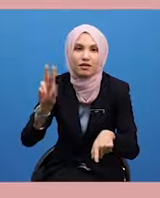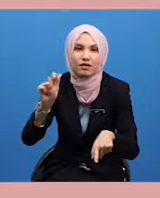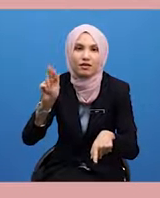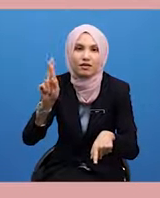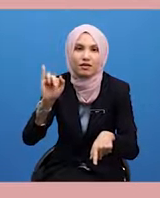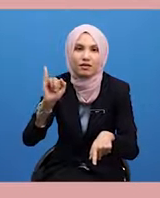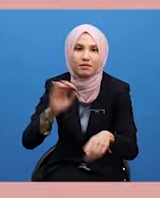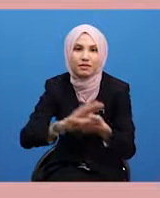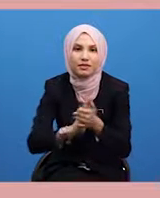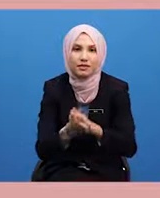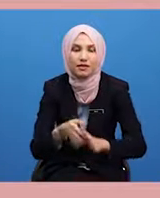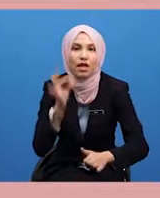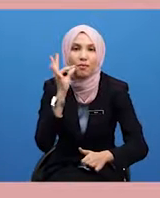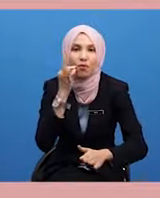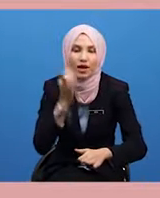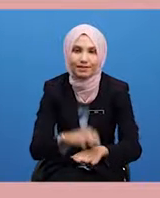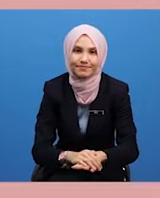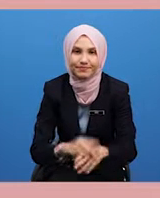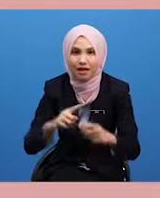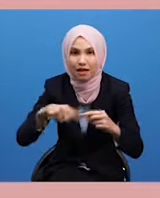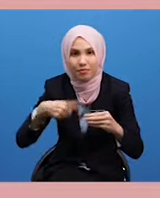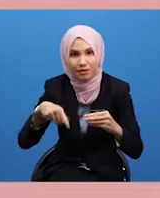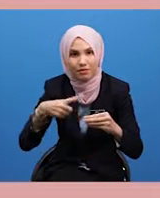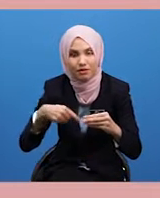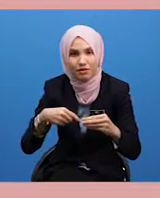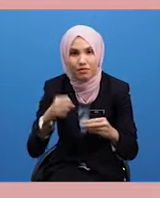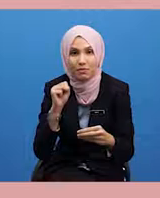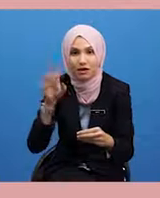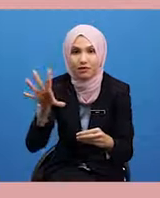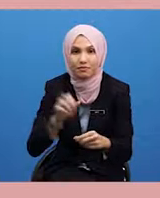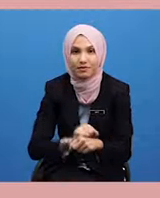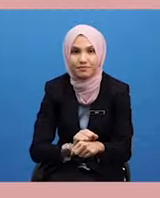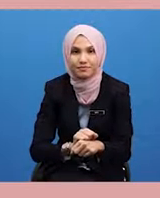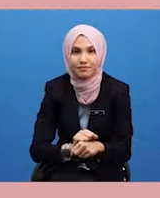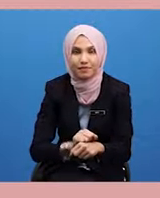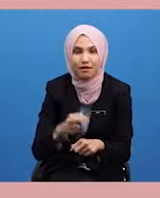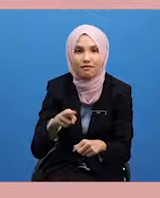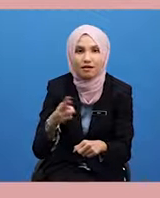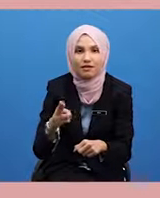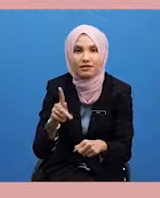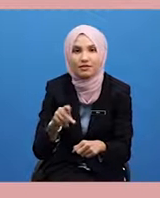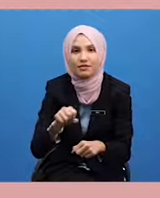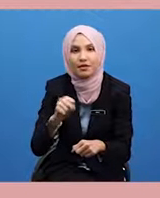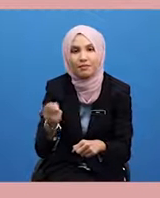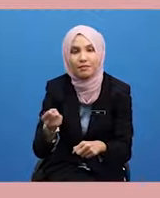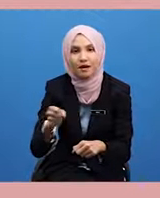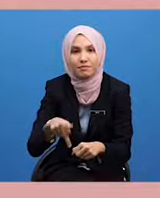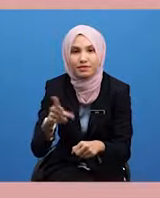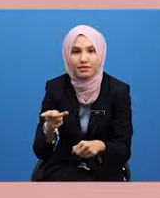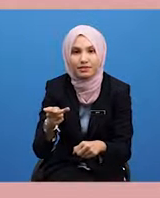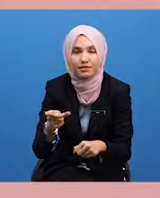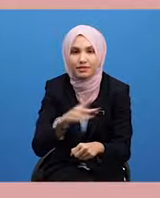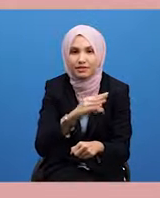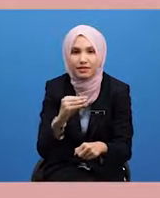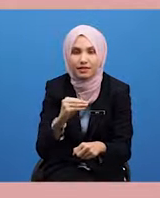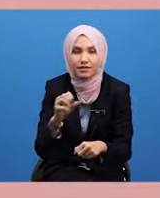menjadi buah. Apabila buah ini berkembang, ranggi, sepal, pistil